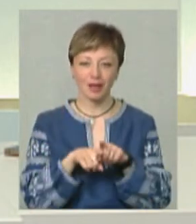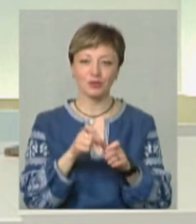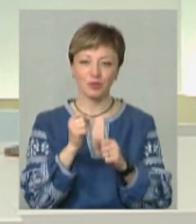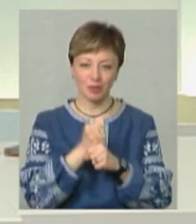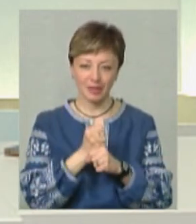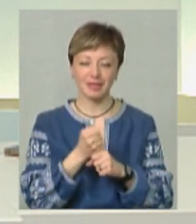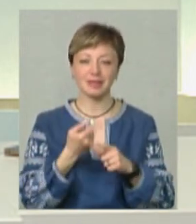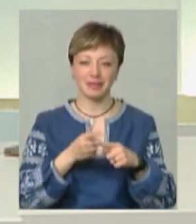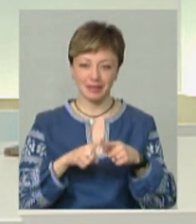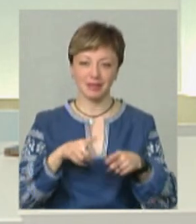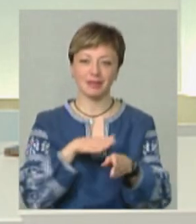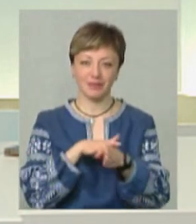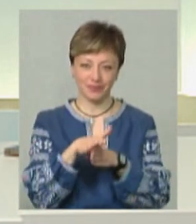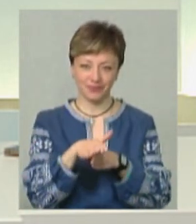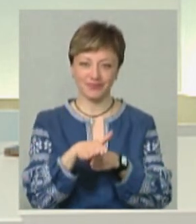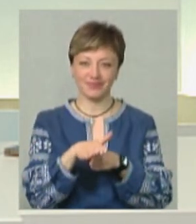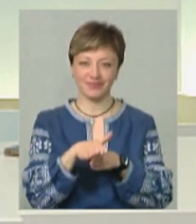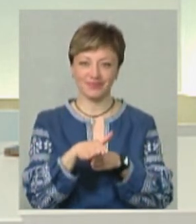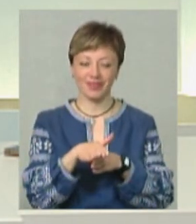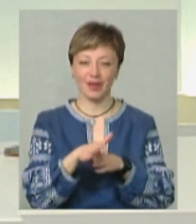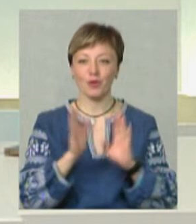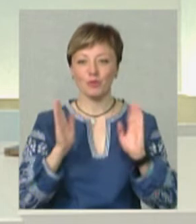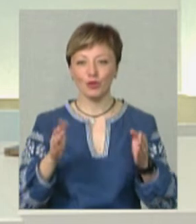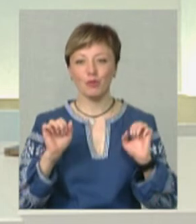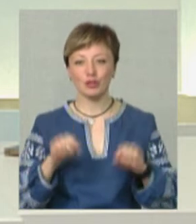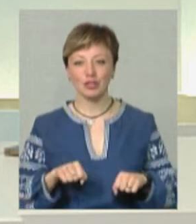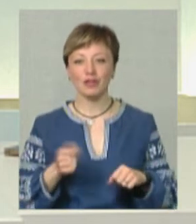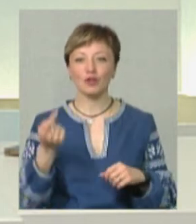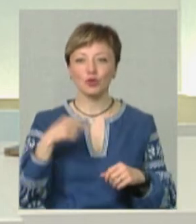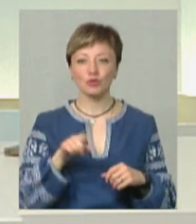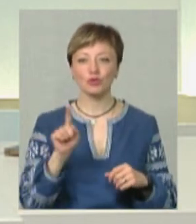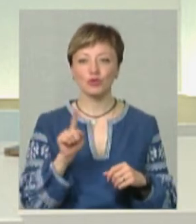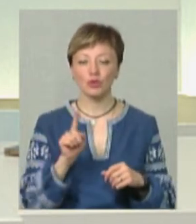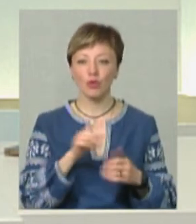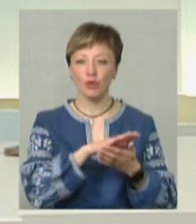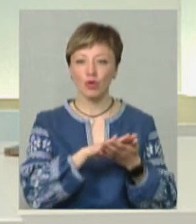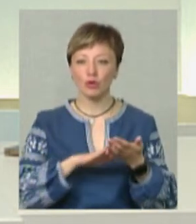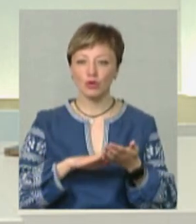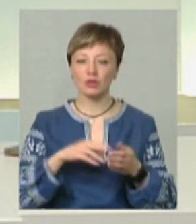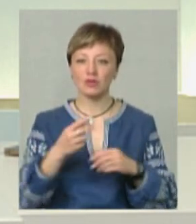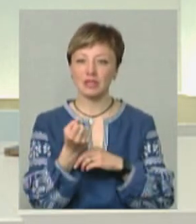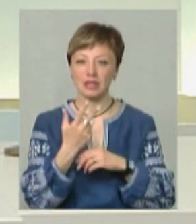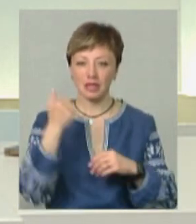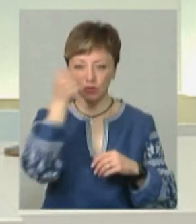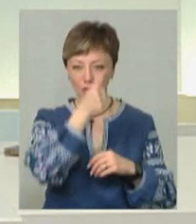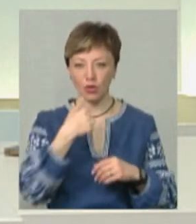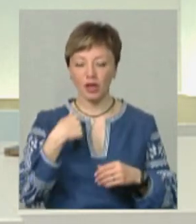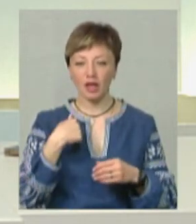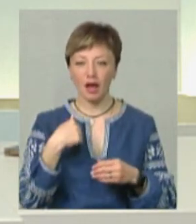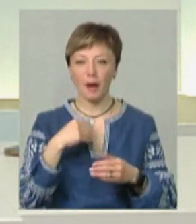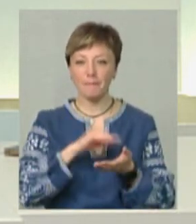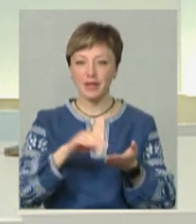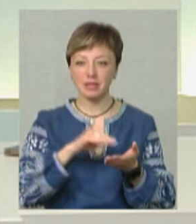Я думаю, що це реалізувати буде можливо. Тому що впродовж 13 років я писала